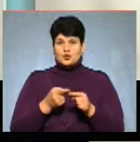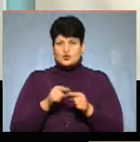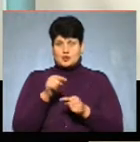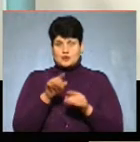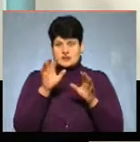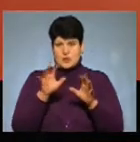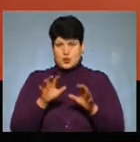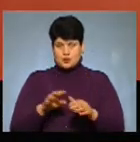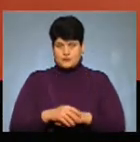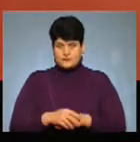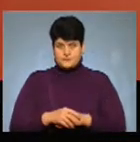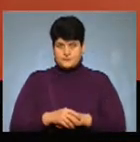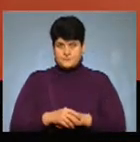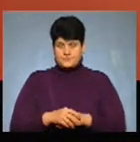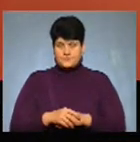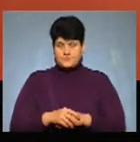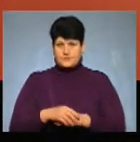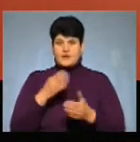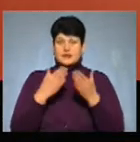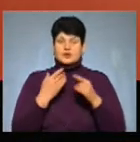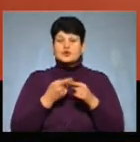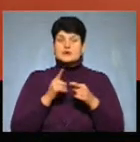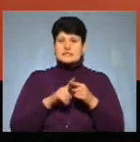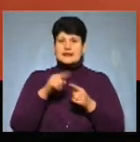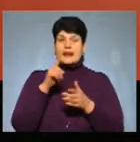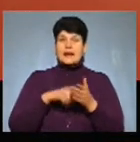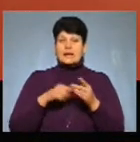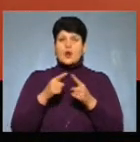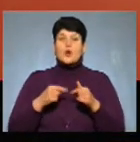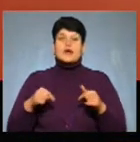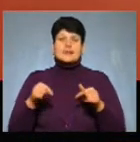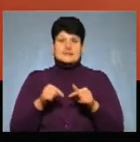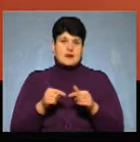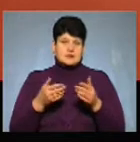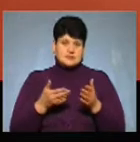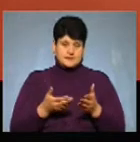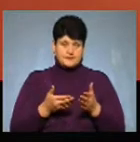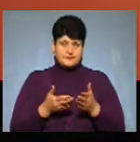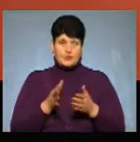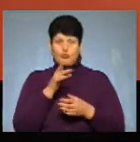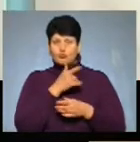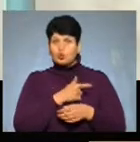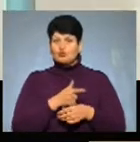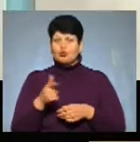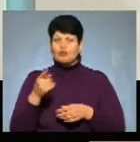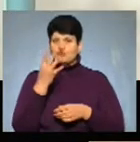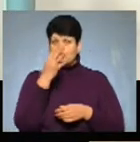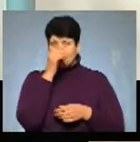закону. Якщо ці релігійні організації